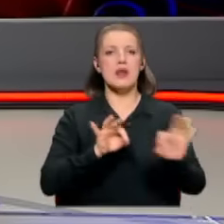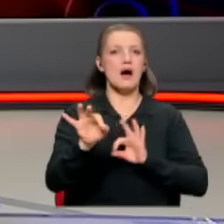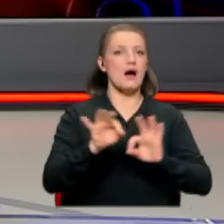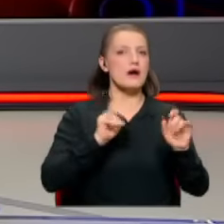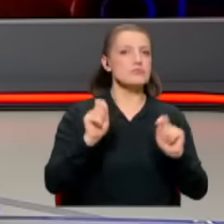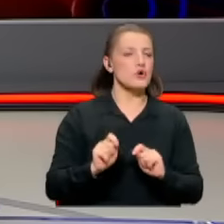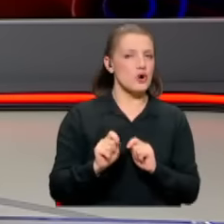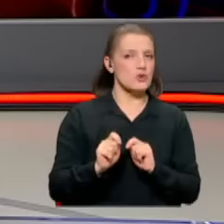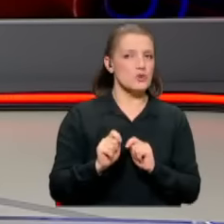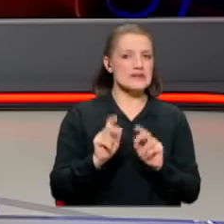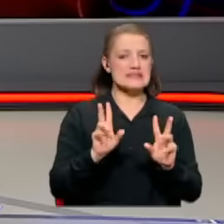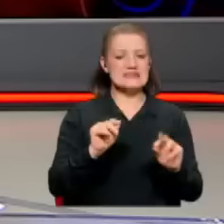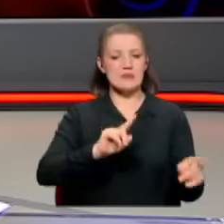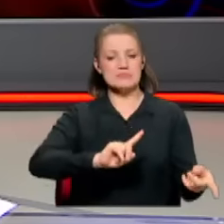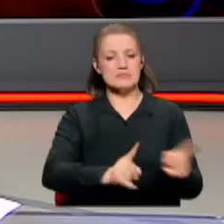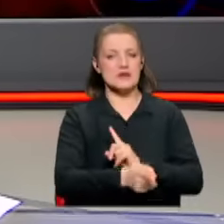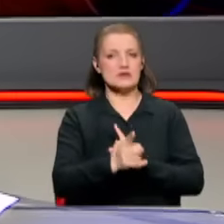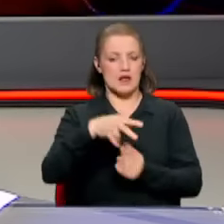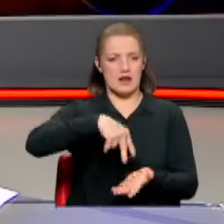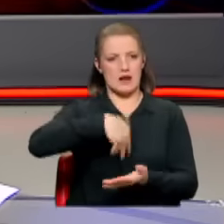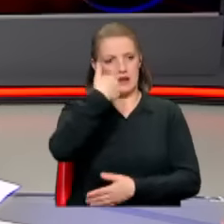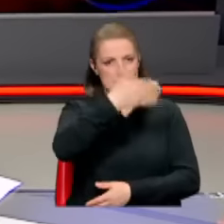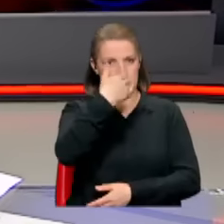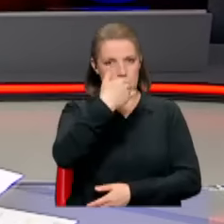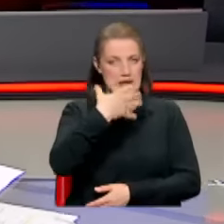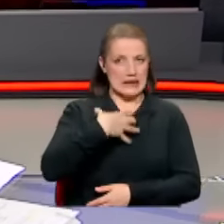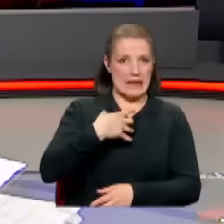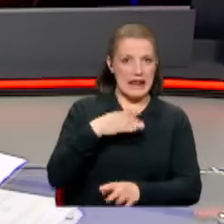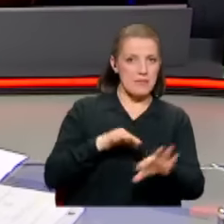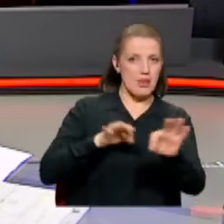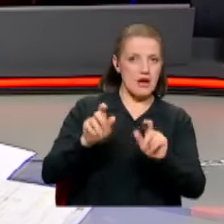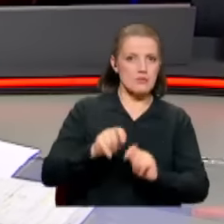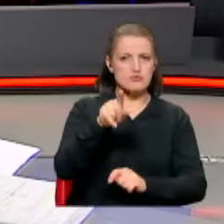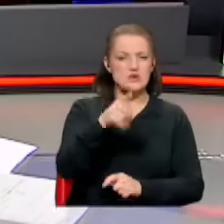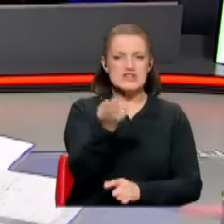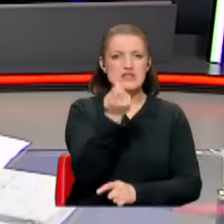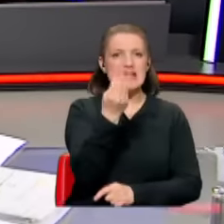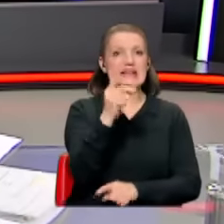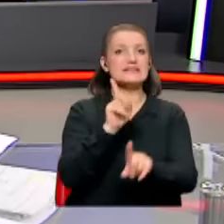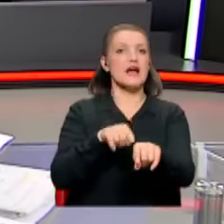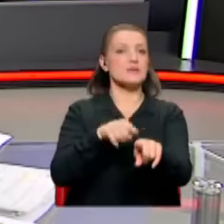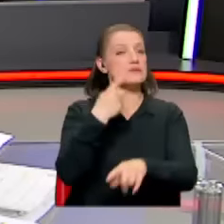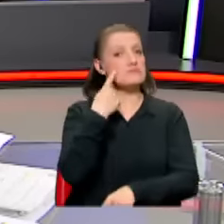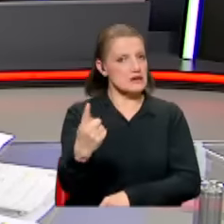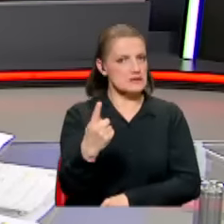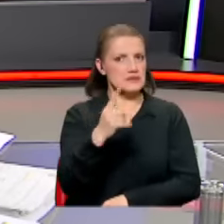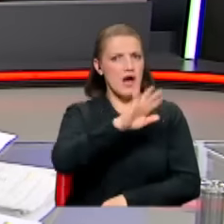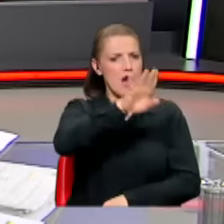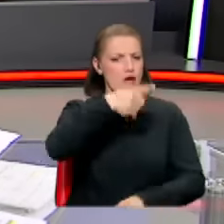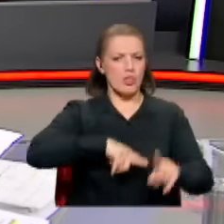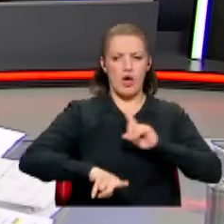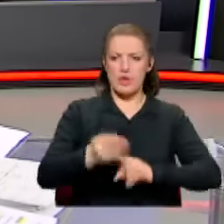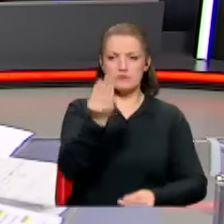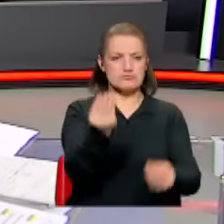yapıyor. Tam aksini söylerlerken kürsüden. Bu işleri iyi takip edin bakın. Bakın herkes aday